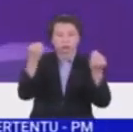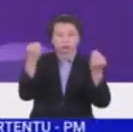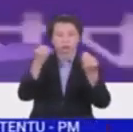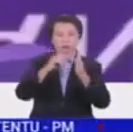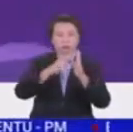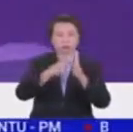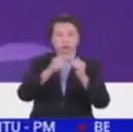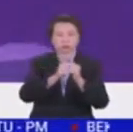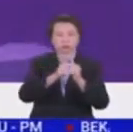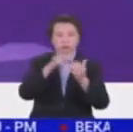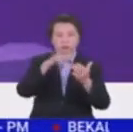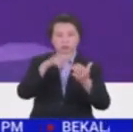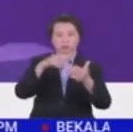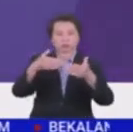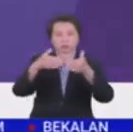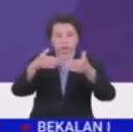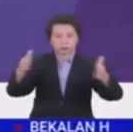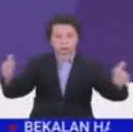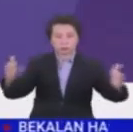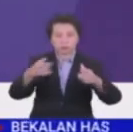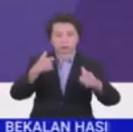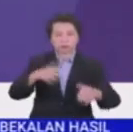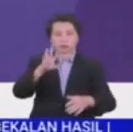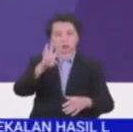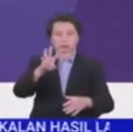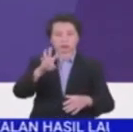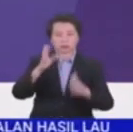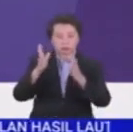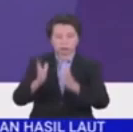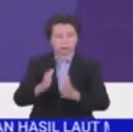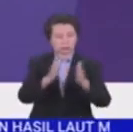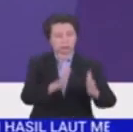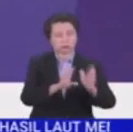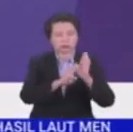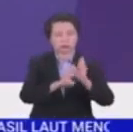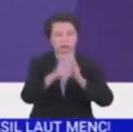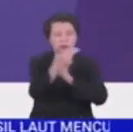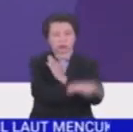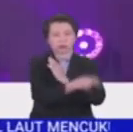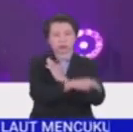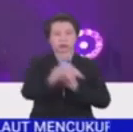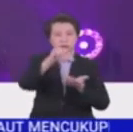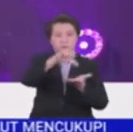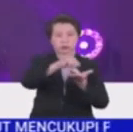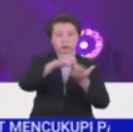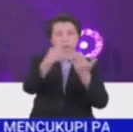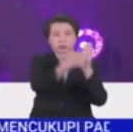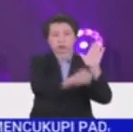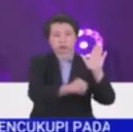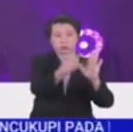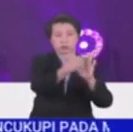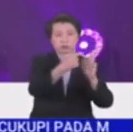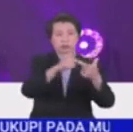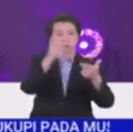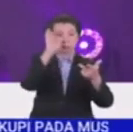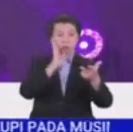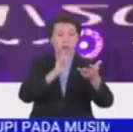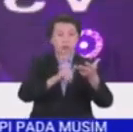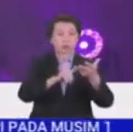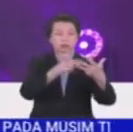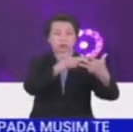dimulakan dengan bacaan pembukaan dari empat qari dan Qariah mewakili negara Iran Sri Lanka Belgium dan